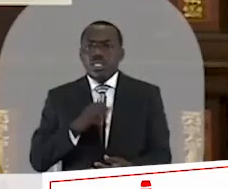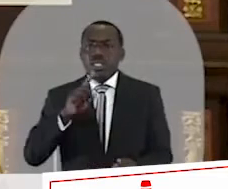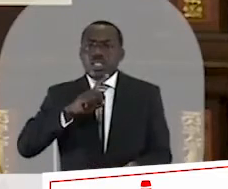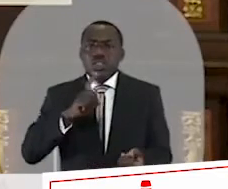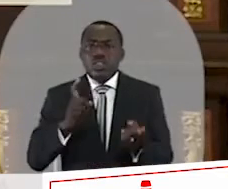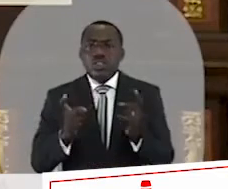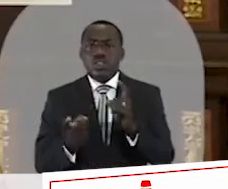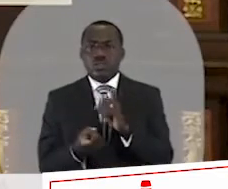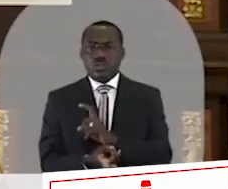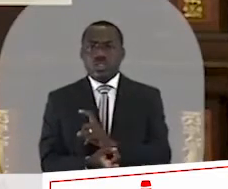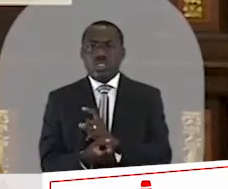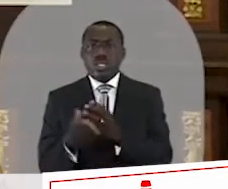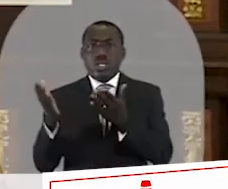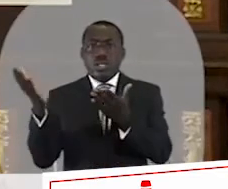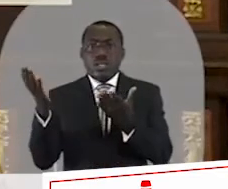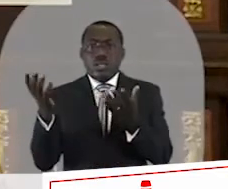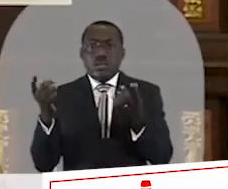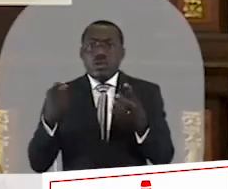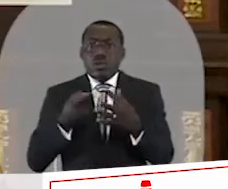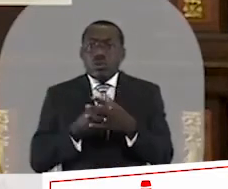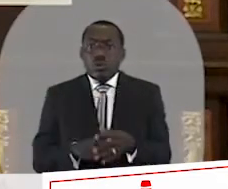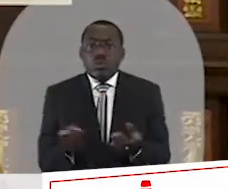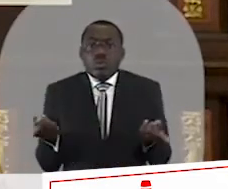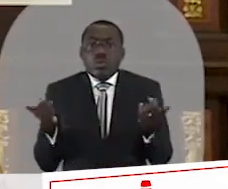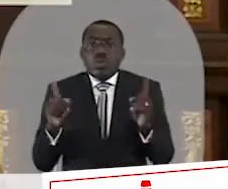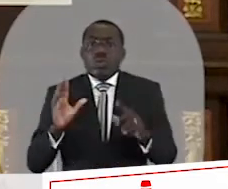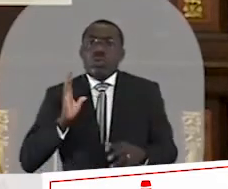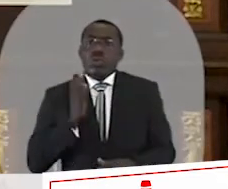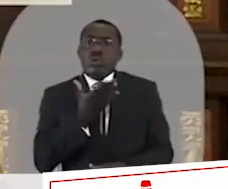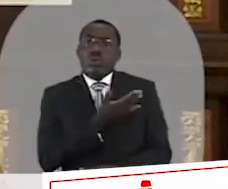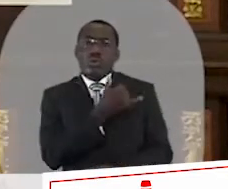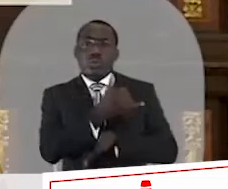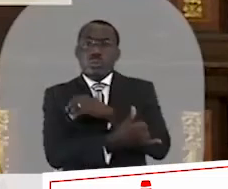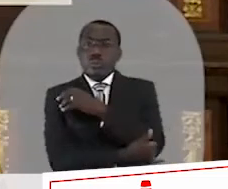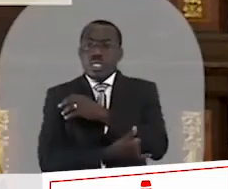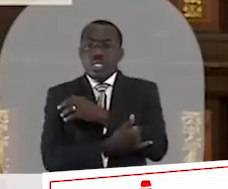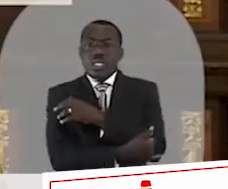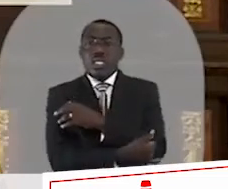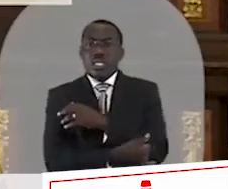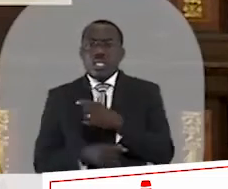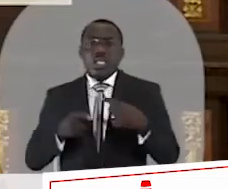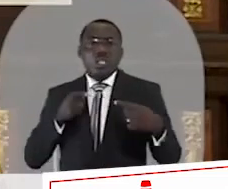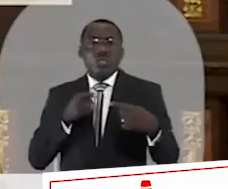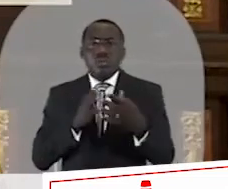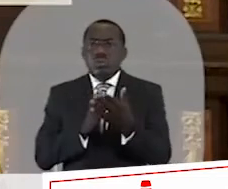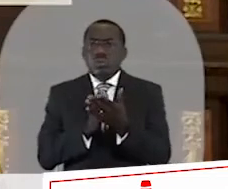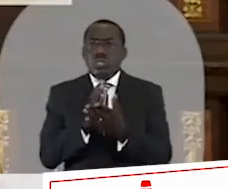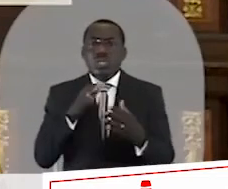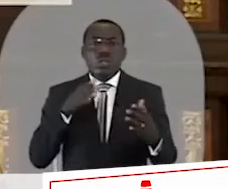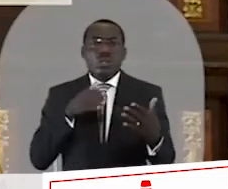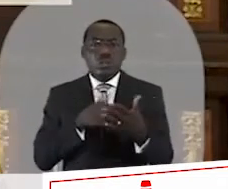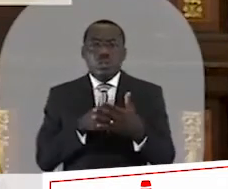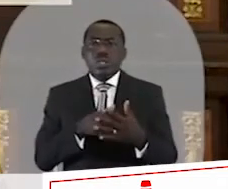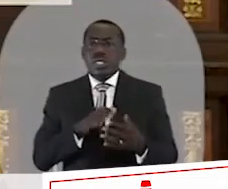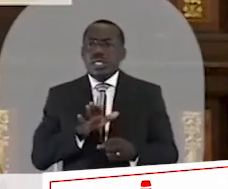de faciliter les inscriptions des volontaires mais insistant cependant sur le fait qu'il serait mieux pour